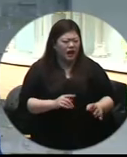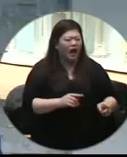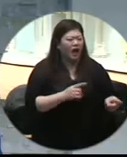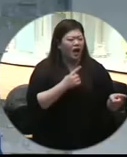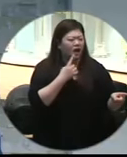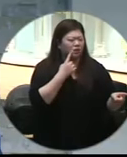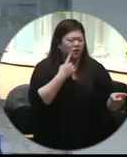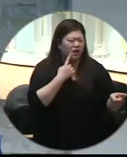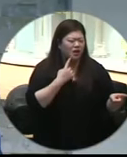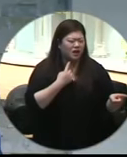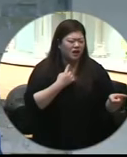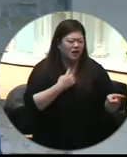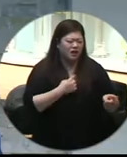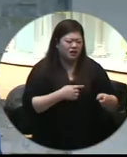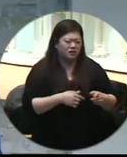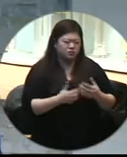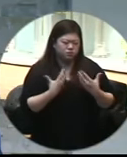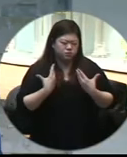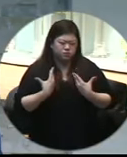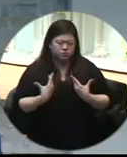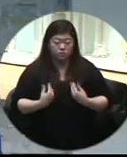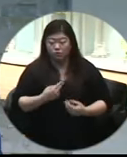거예요.